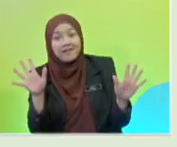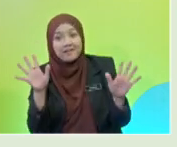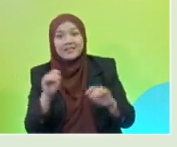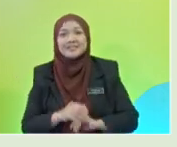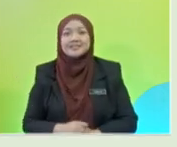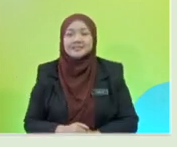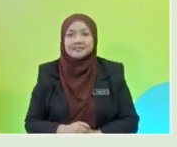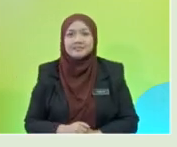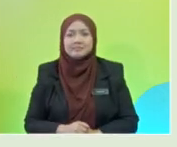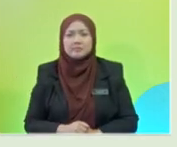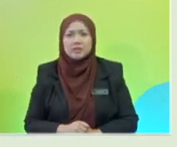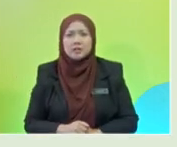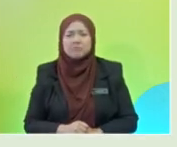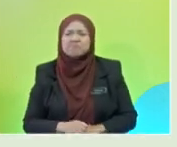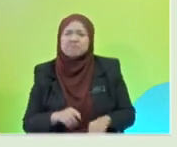matahari